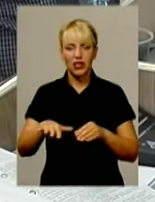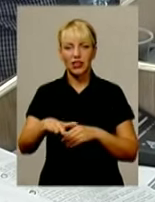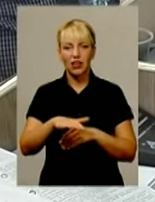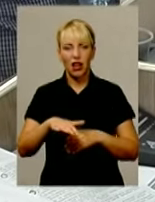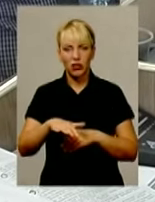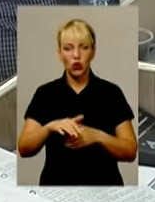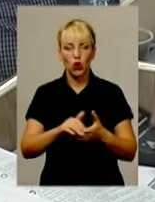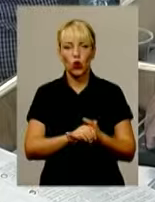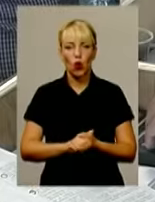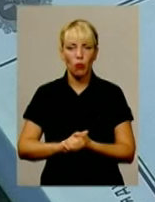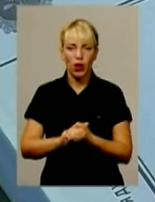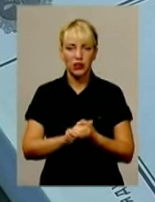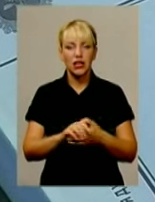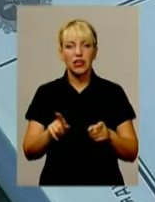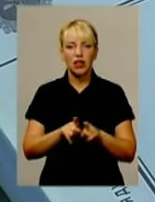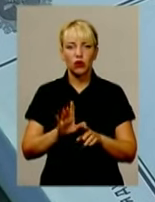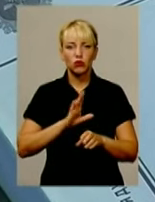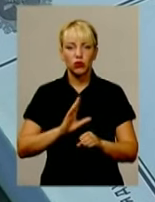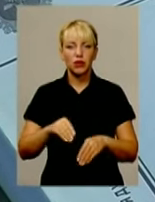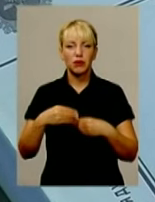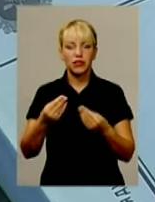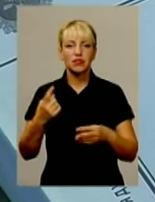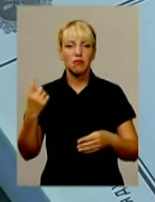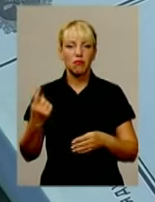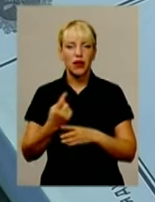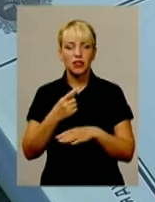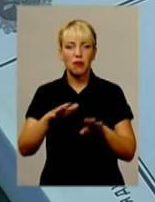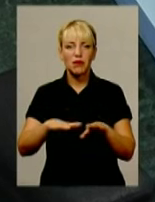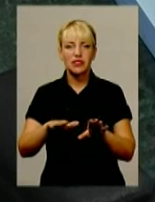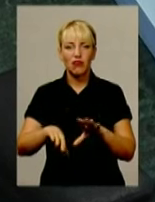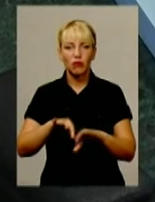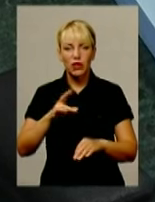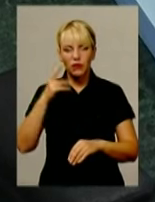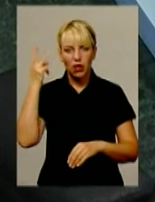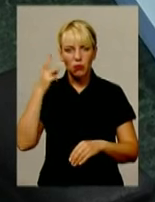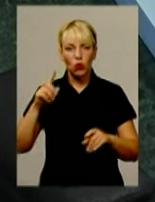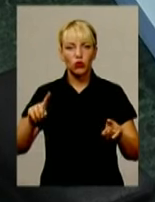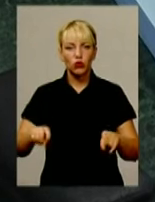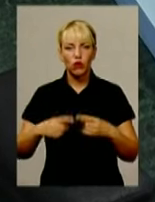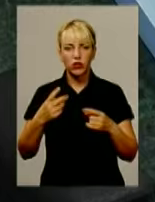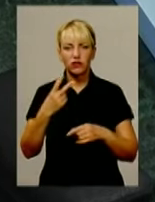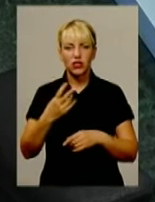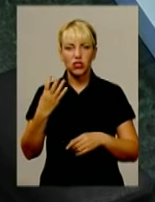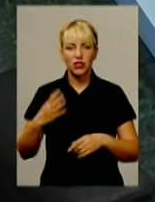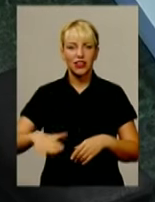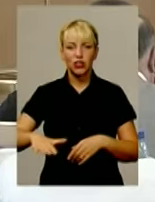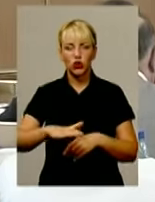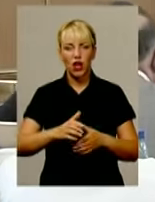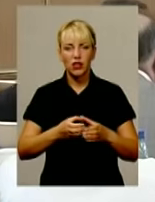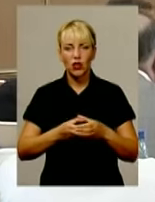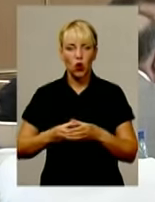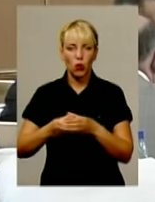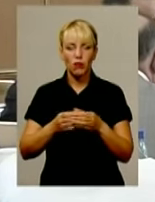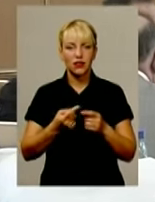же рішенням були призначені й перші місцеві вибори. До слова, на Хмельниччині вже утворено 24 територіальних громади, а це